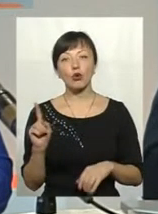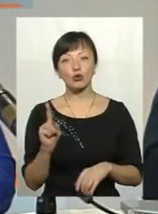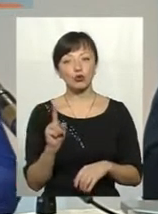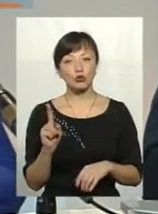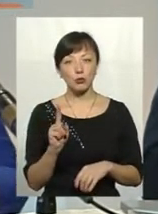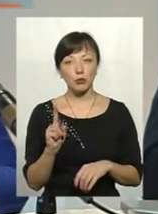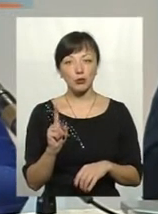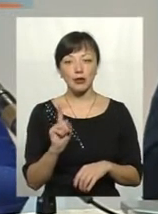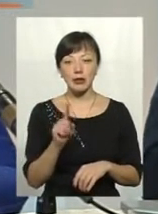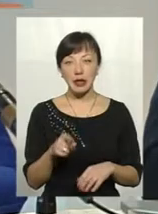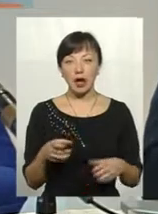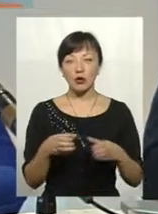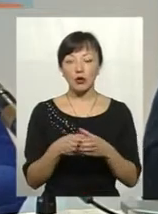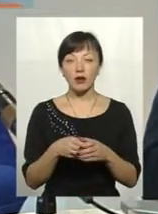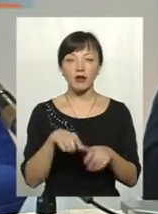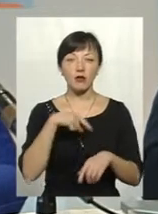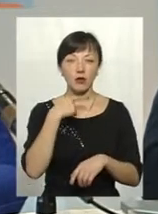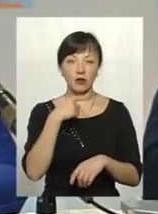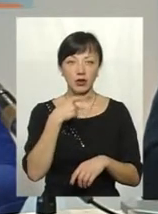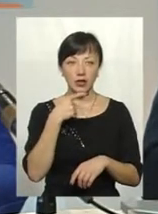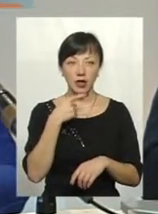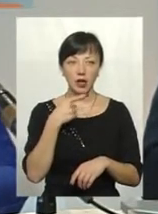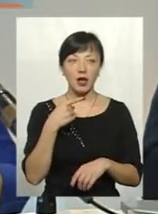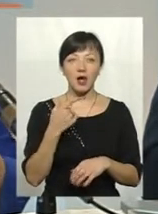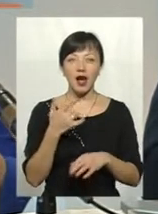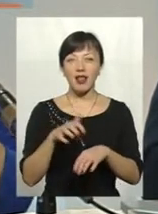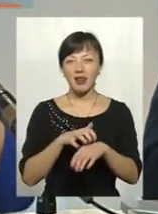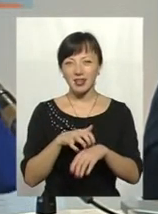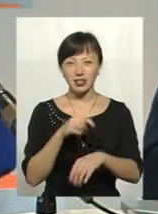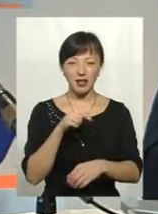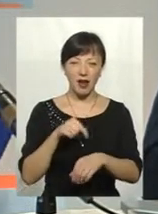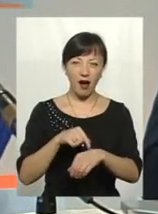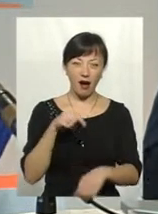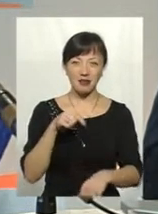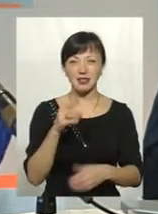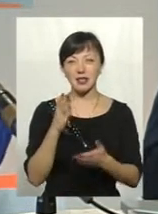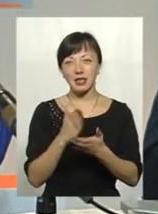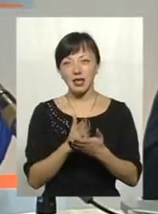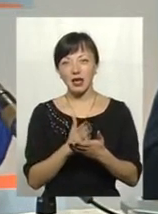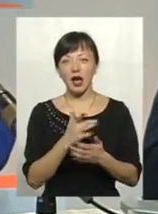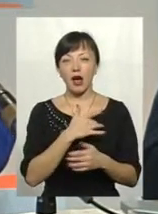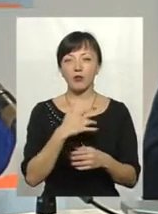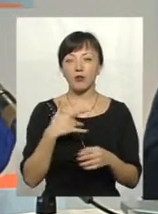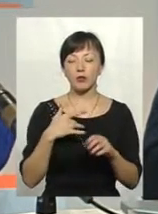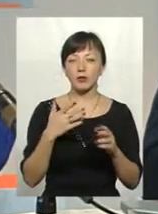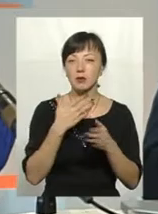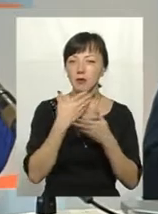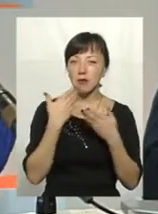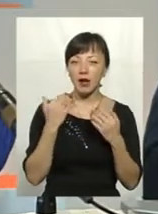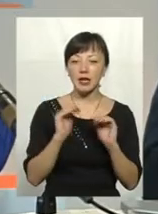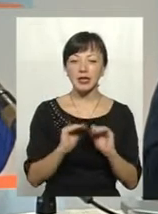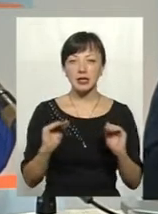з тієї категорії, про яку я говорив, це гіперергічні реакції, все визначиться, чи є в них прояви активного туберкульозу, чи немає. Тобто діти проходять обстеження